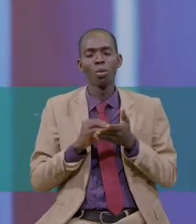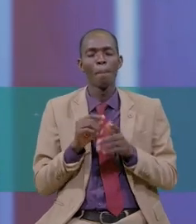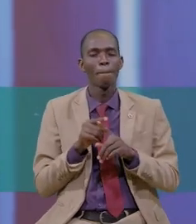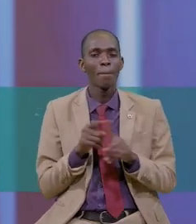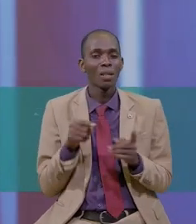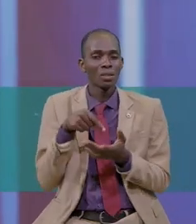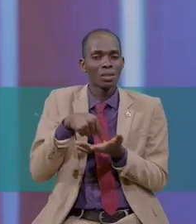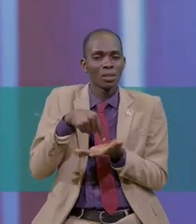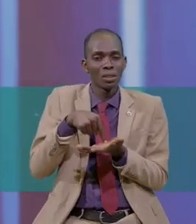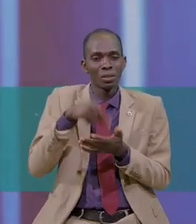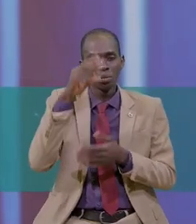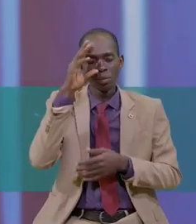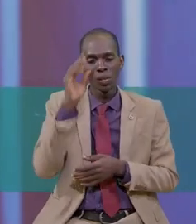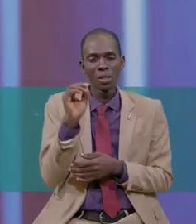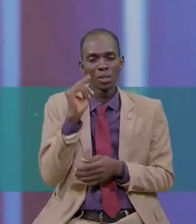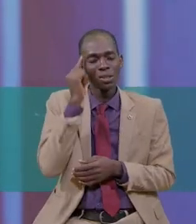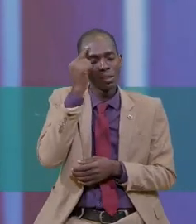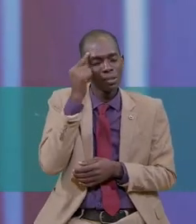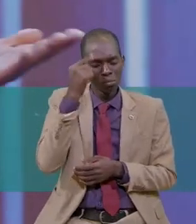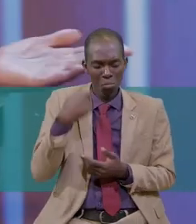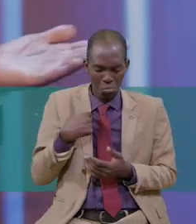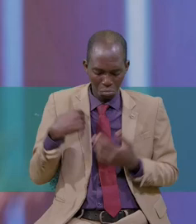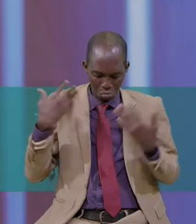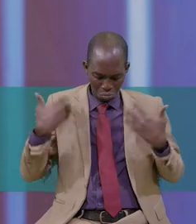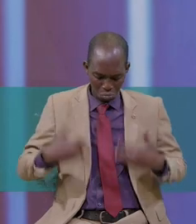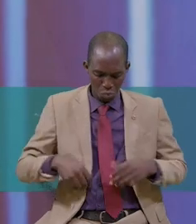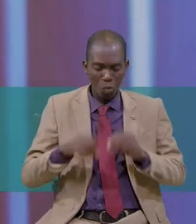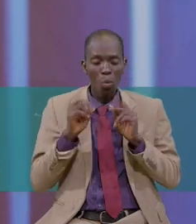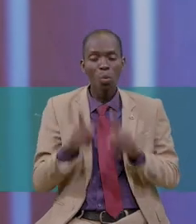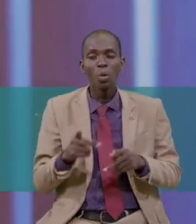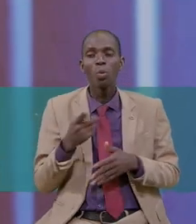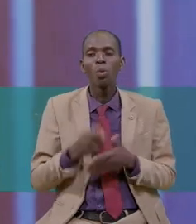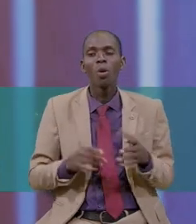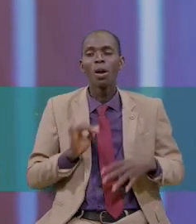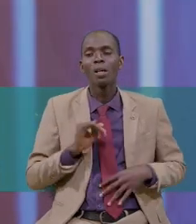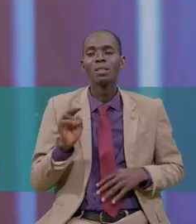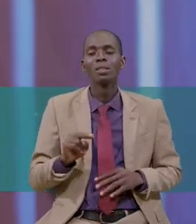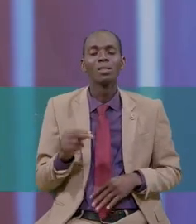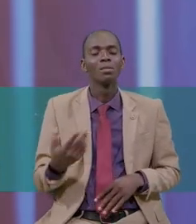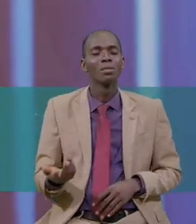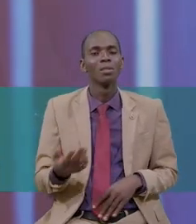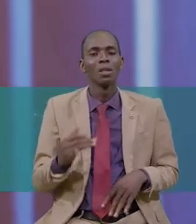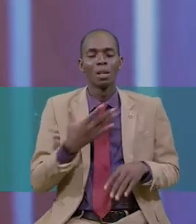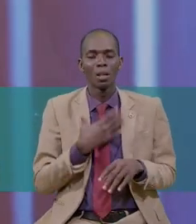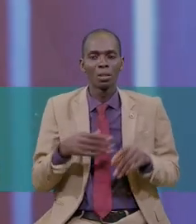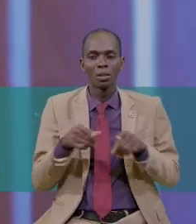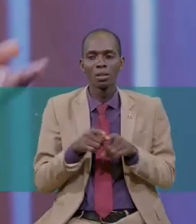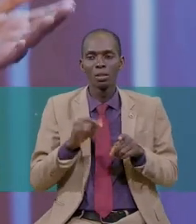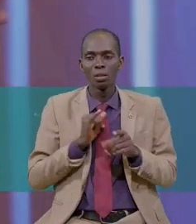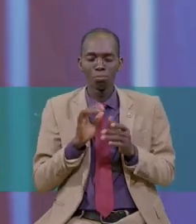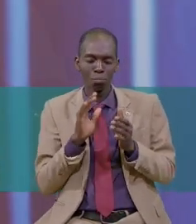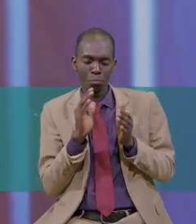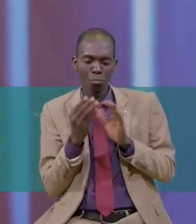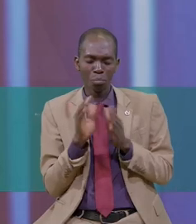monsieur, il pensait, je vais bien, qu'est-ce que je vais faire avec cet uniforme? Comme quand je